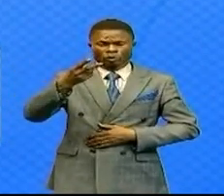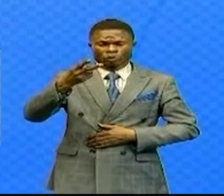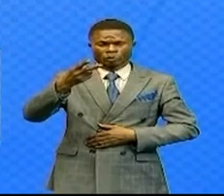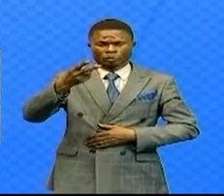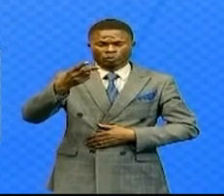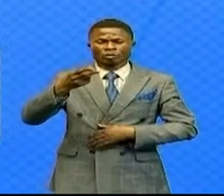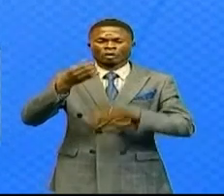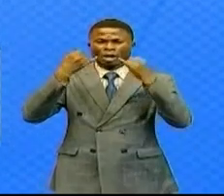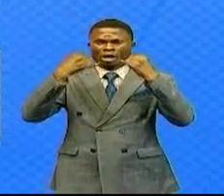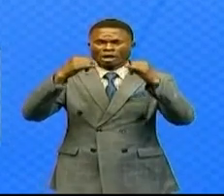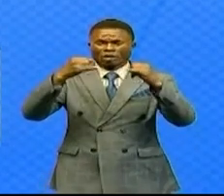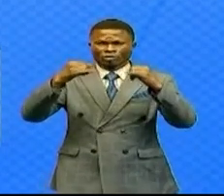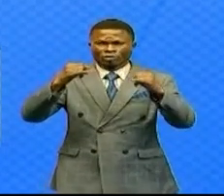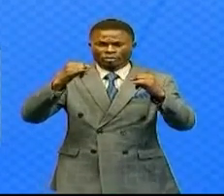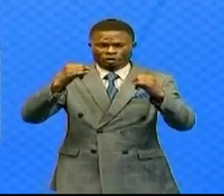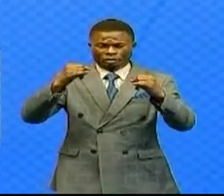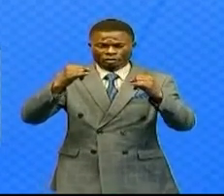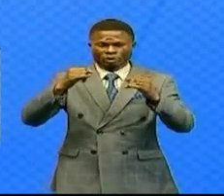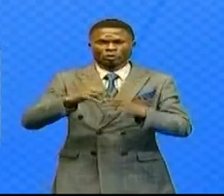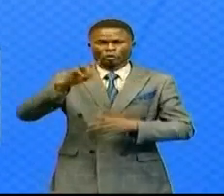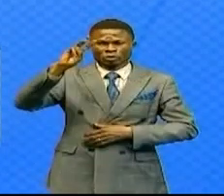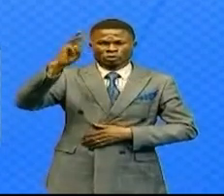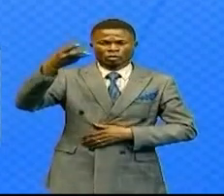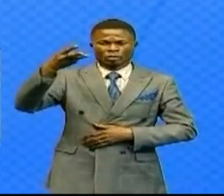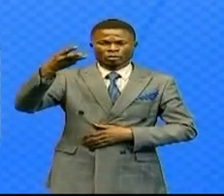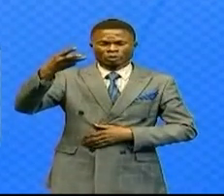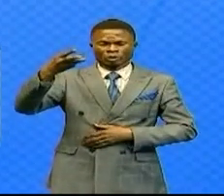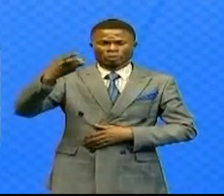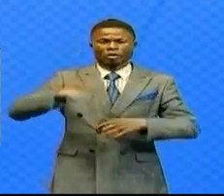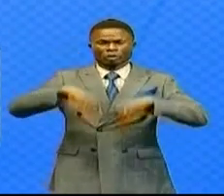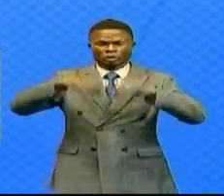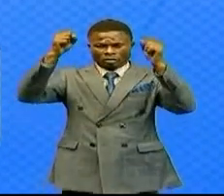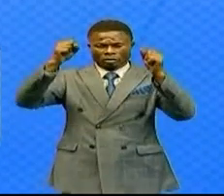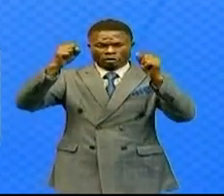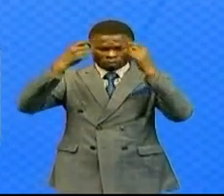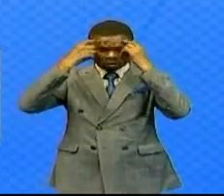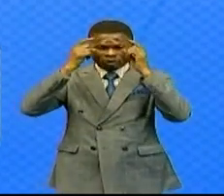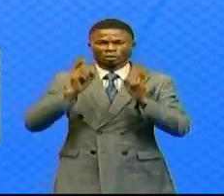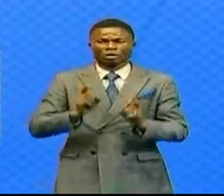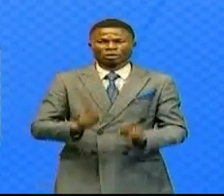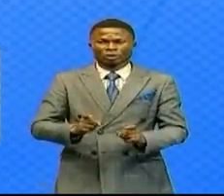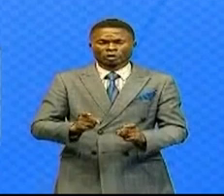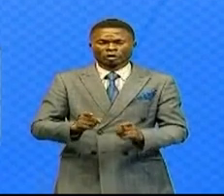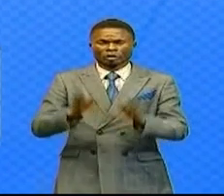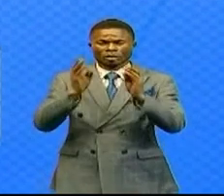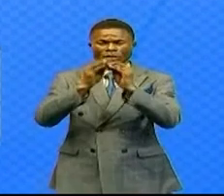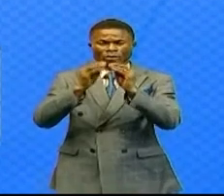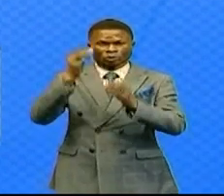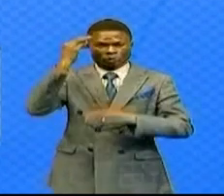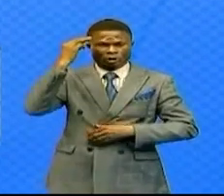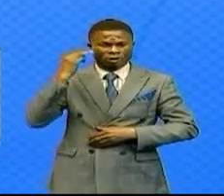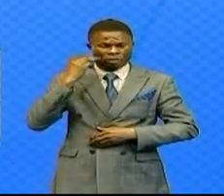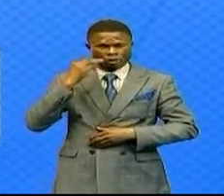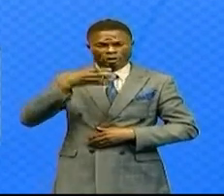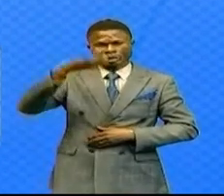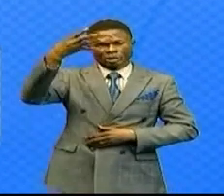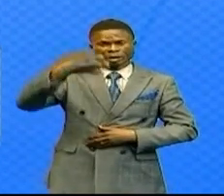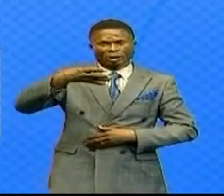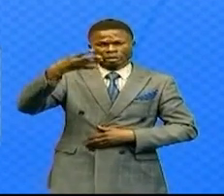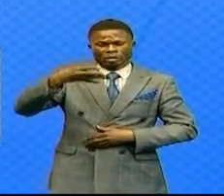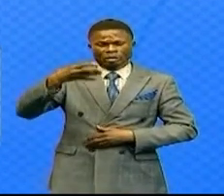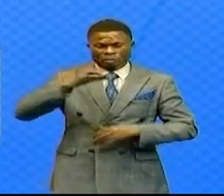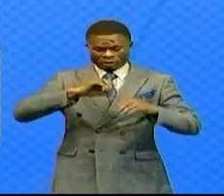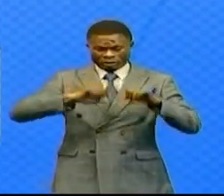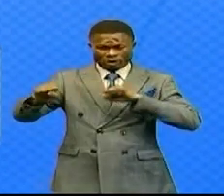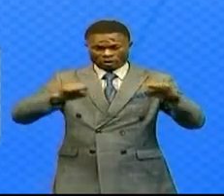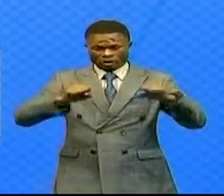Point d'information. 3. Approbation d'un relevé des décisions du Conseil des ministres. 4.